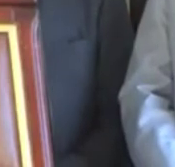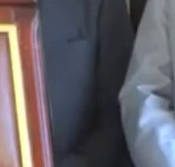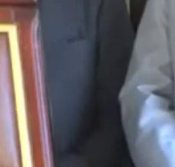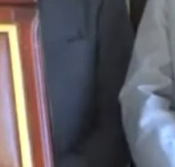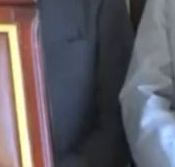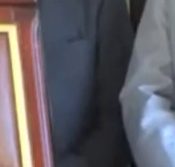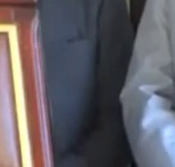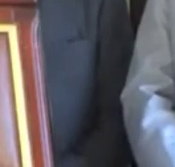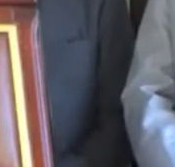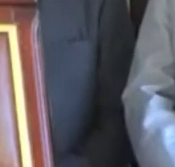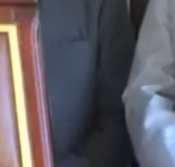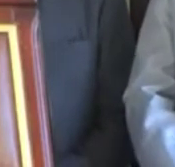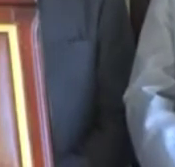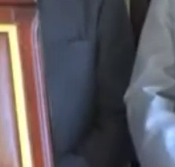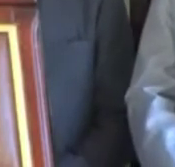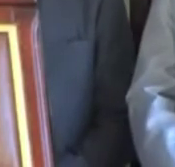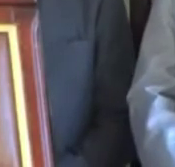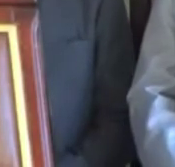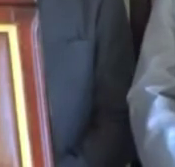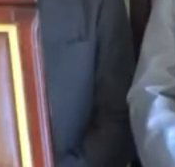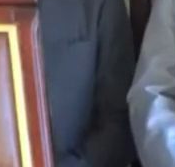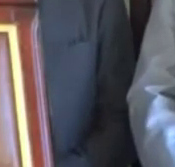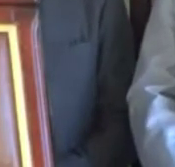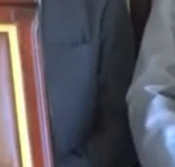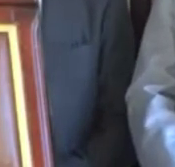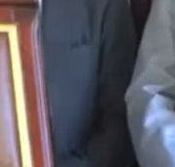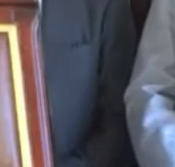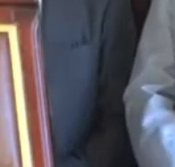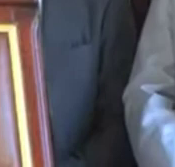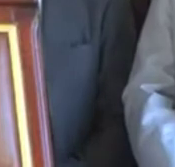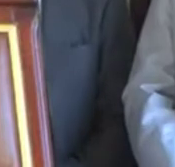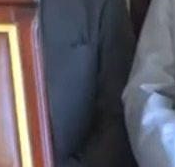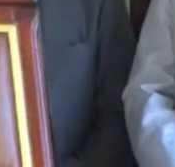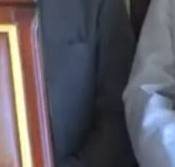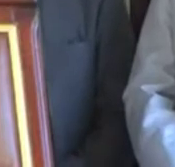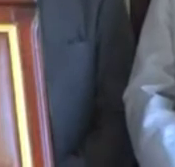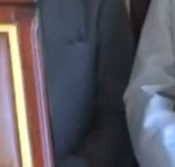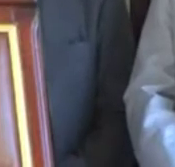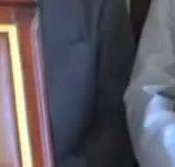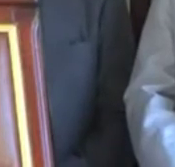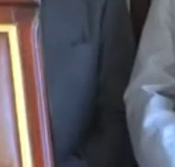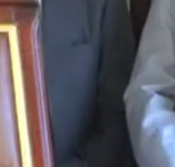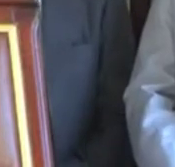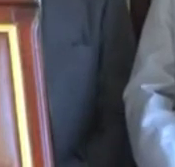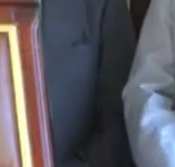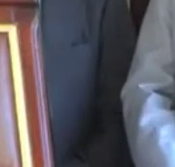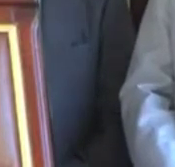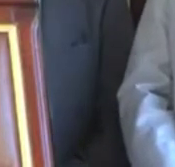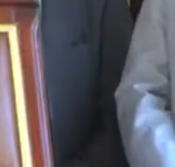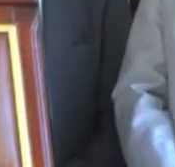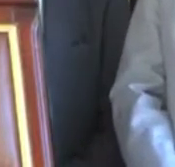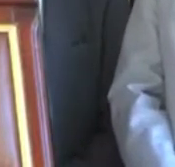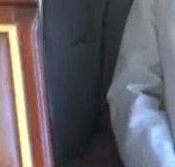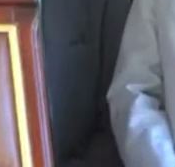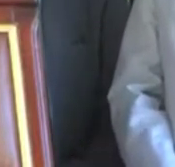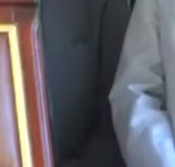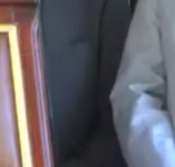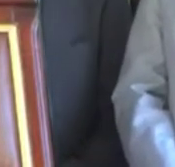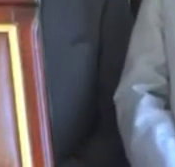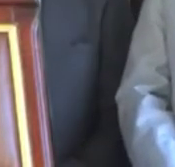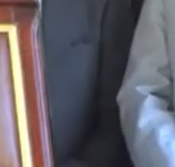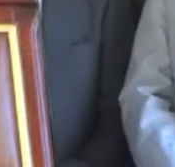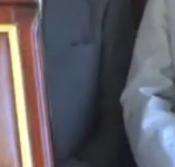que nous gagnons à date jeudi 22 février 2021. Merci président, on salue la